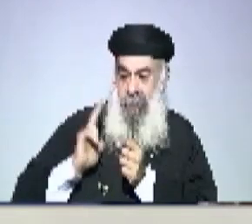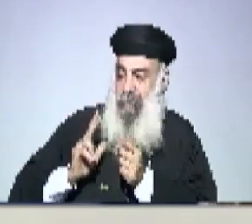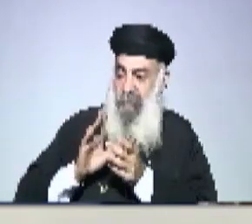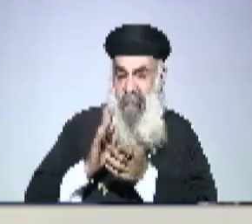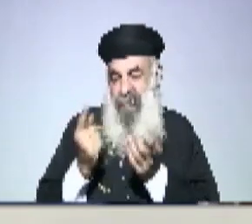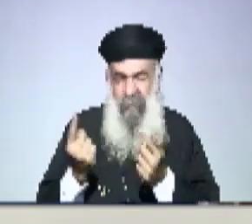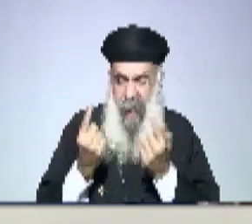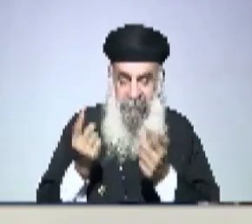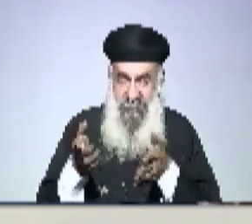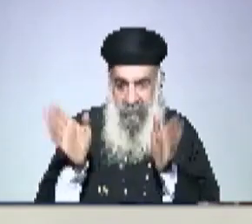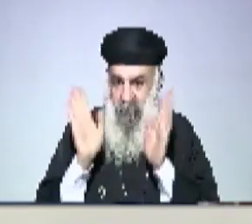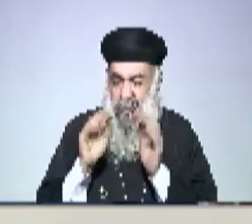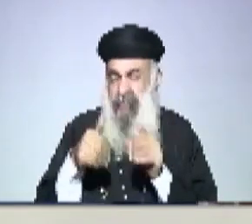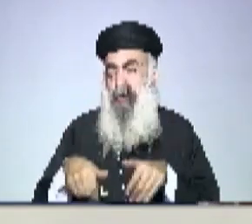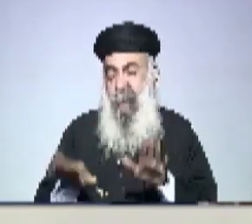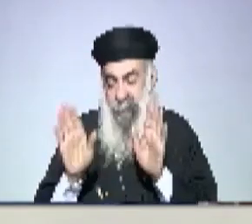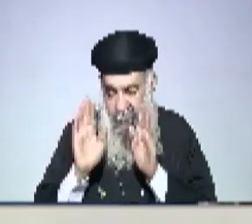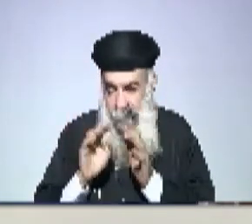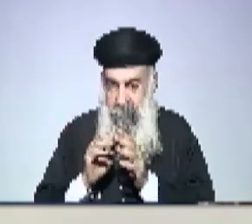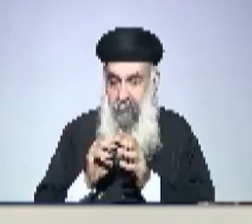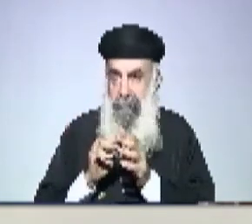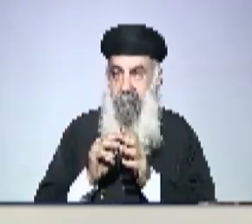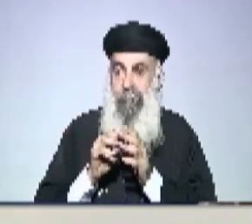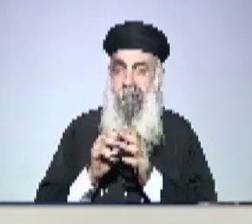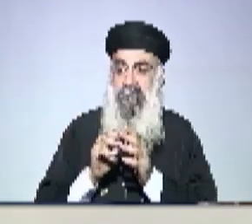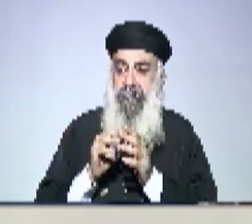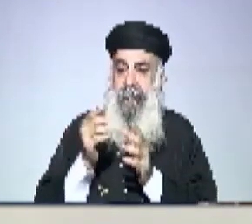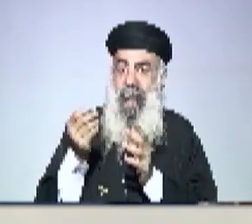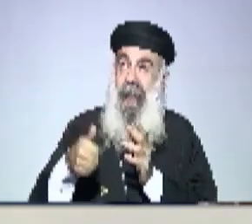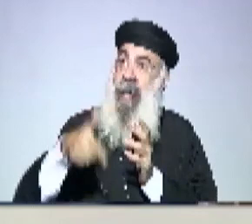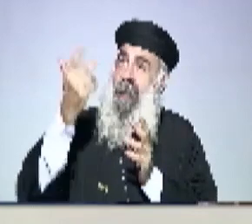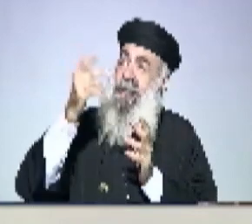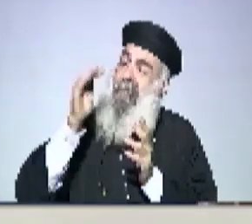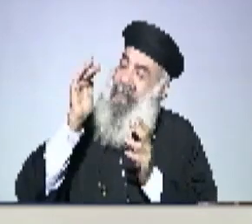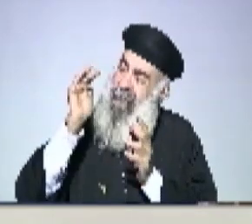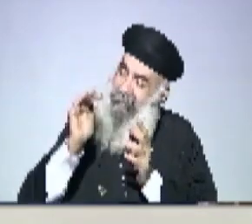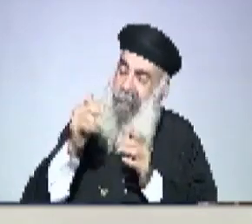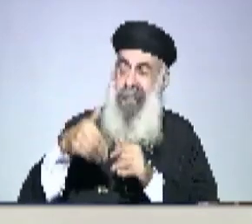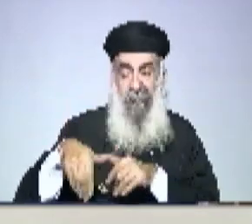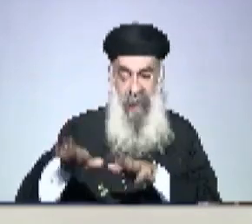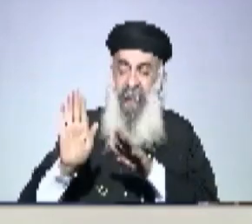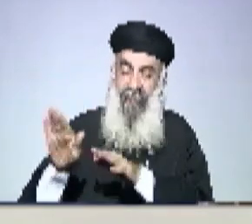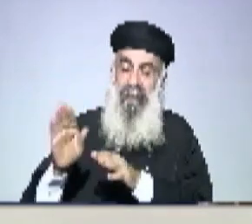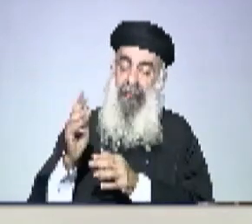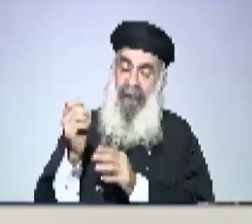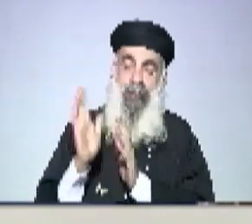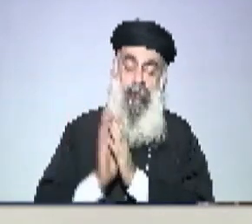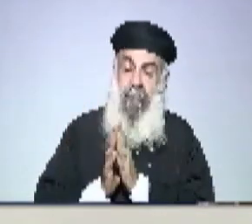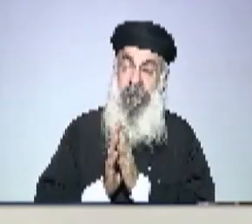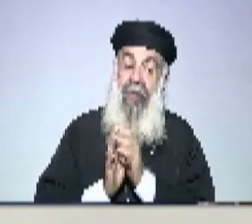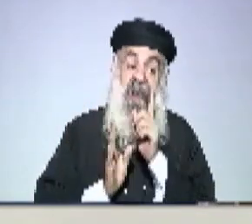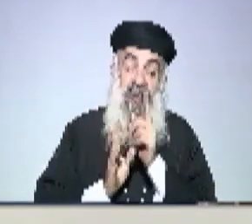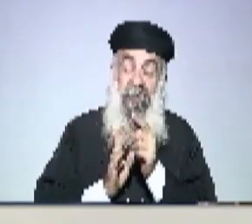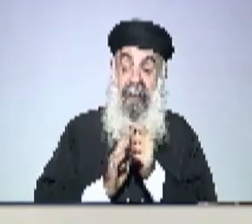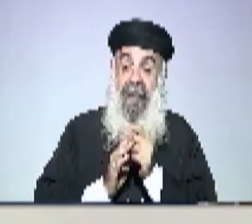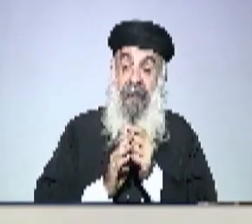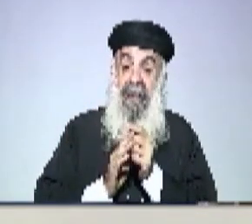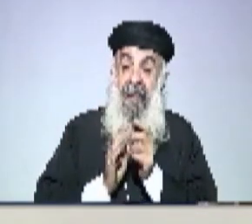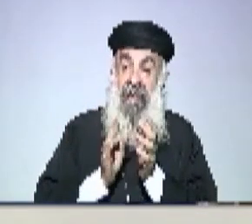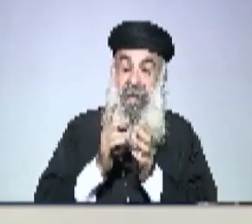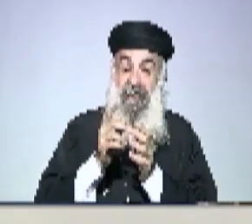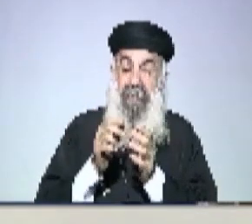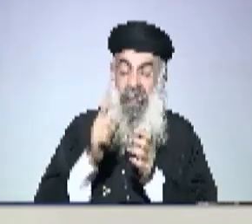يتاثر مش فارق معاه انه يجيب الحاجه برخيص او بغالي هو عنده فلوس كتيره لكن اللي